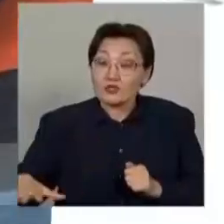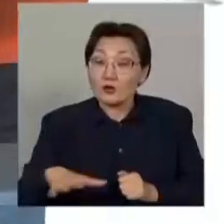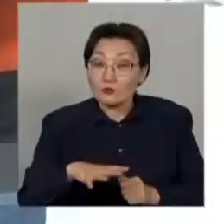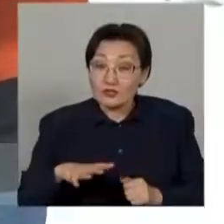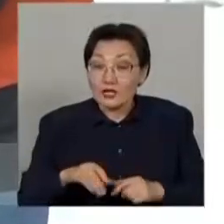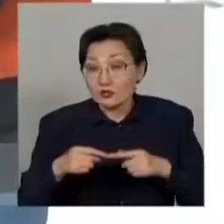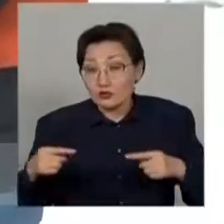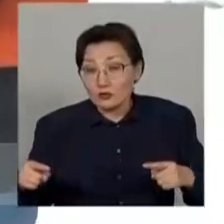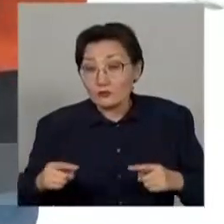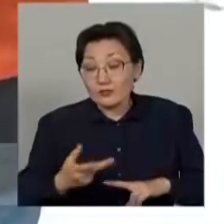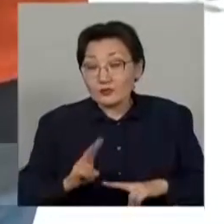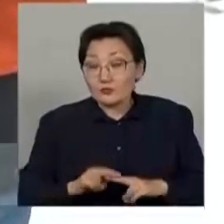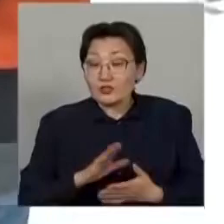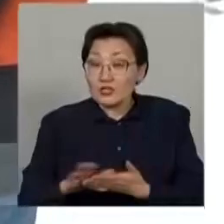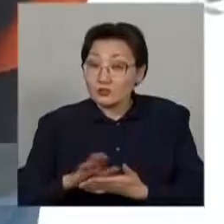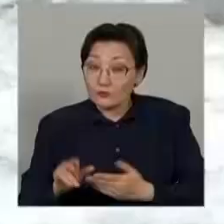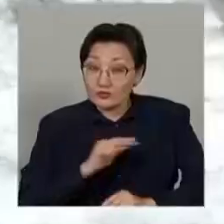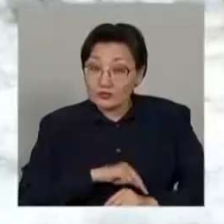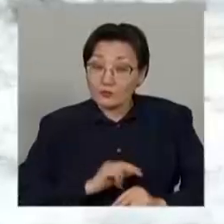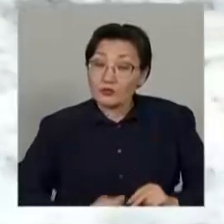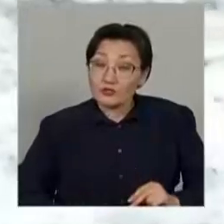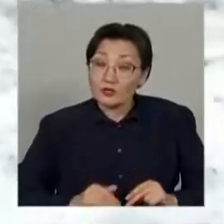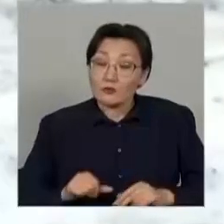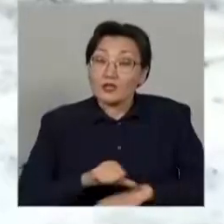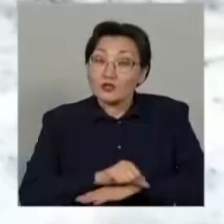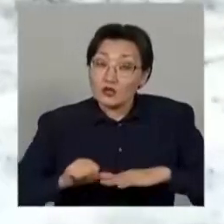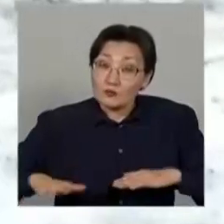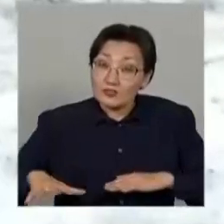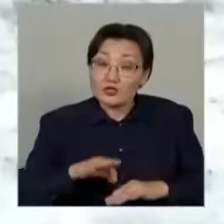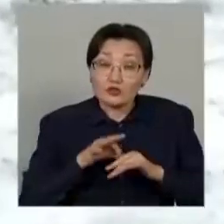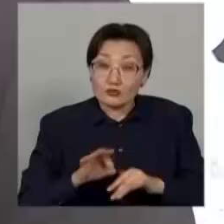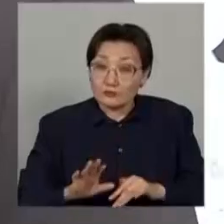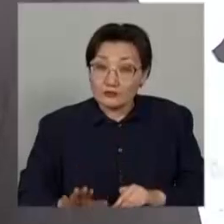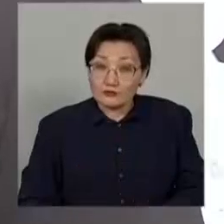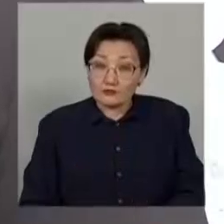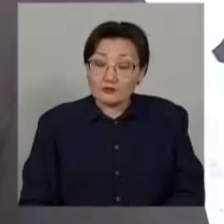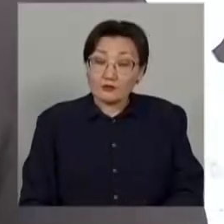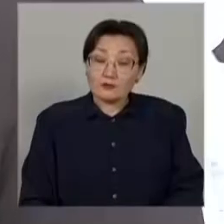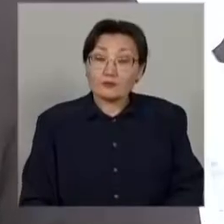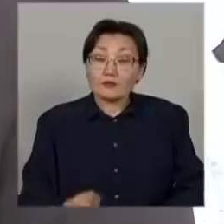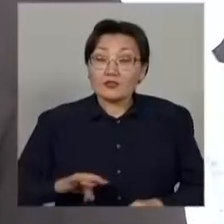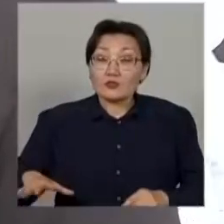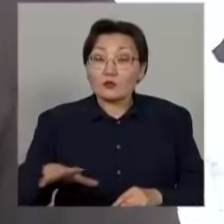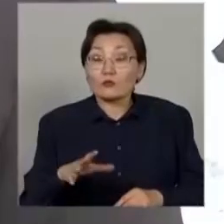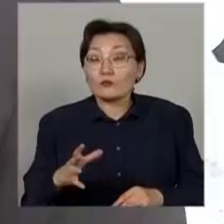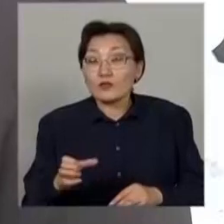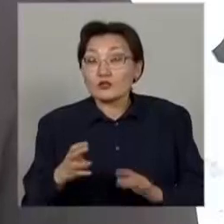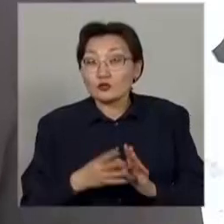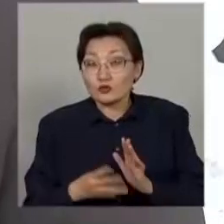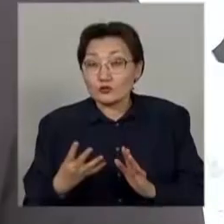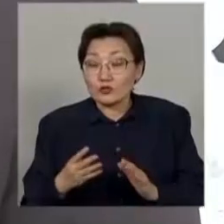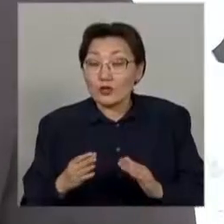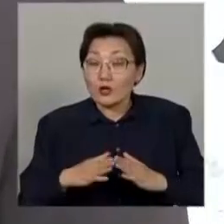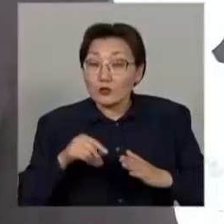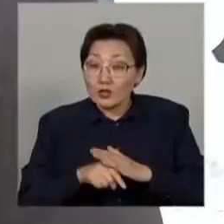байланысты әртүрлі. Сондай ақ тазарту жұмыстары жекеменшік территорияларда жүргізілмейді. Қазір бізде аудан бойынша 594 аула бар.